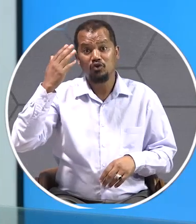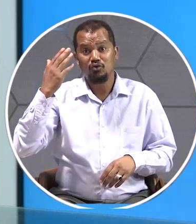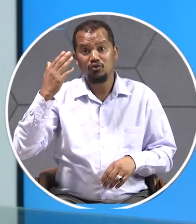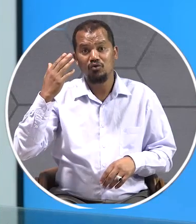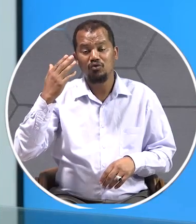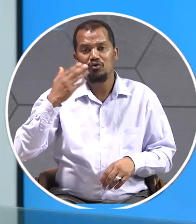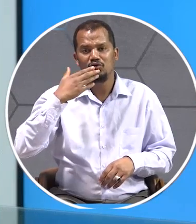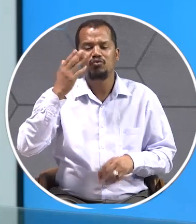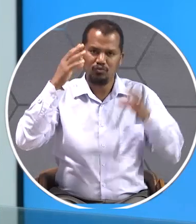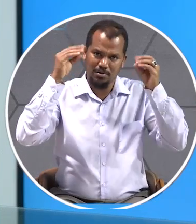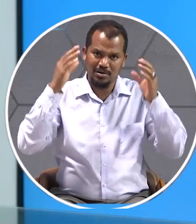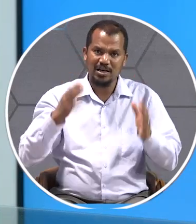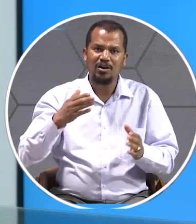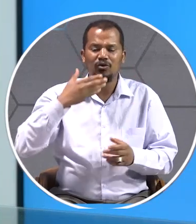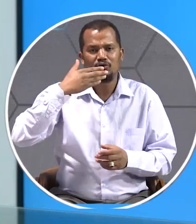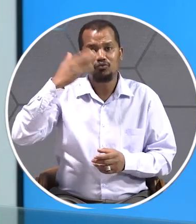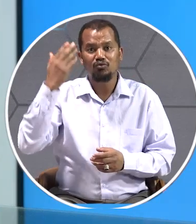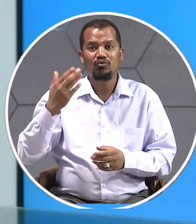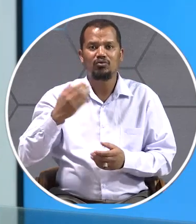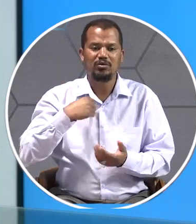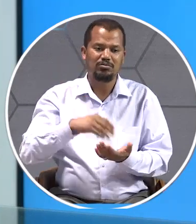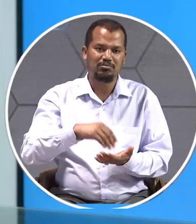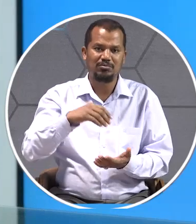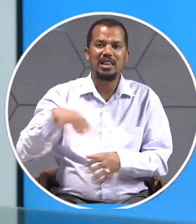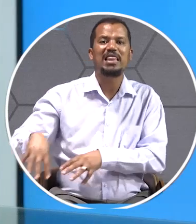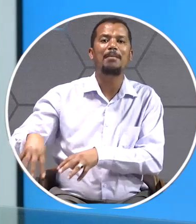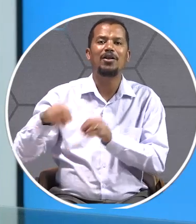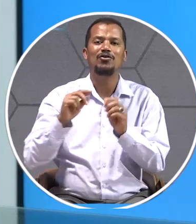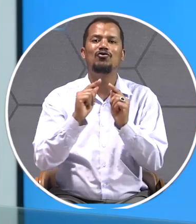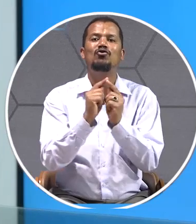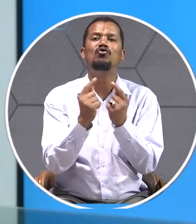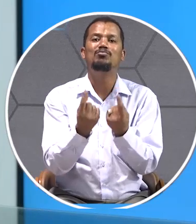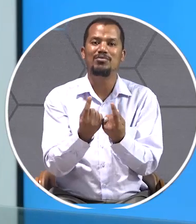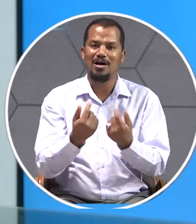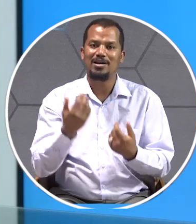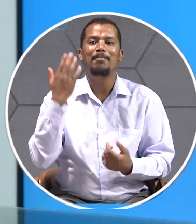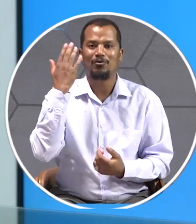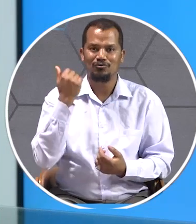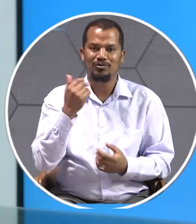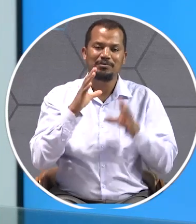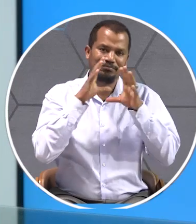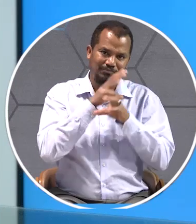በጥሩ መምህራን ጥሩ ከተማር ግሩፕ ውስጥ ነው የነበርኩት ጨረስኩኝ